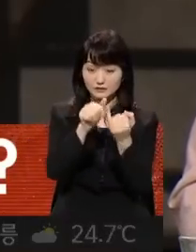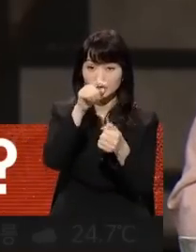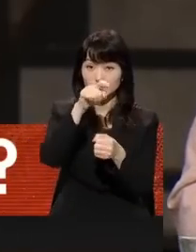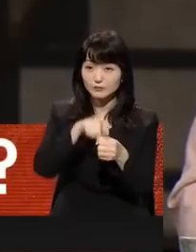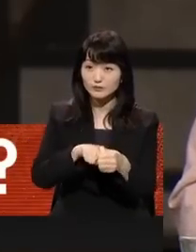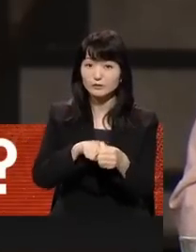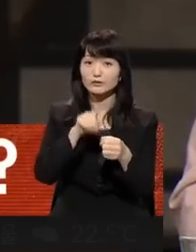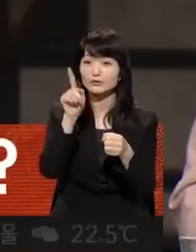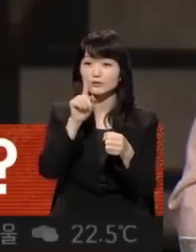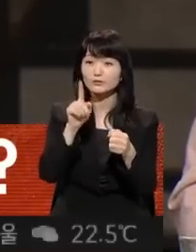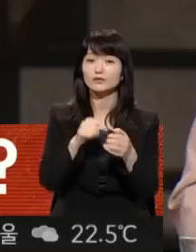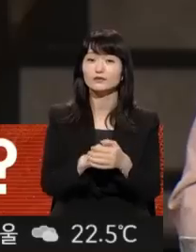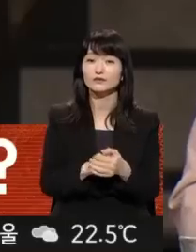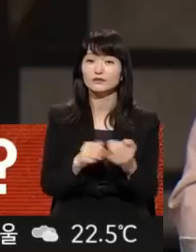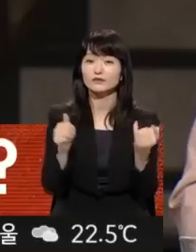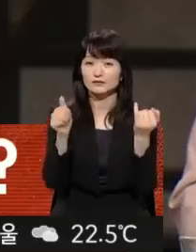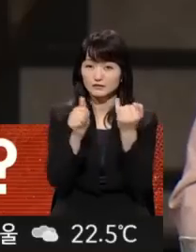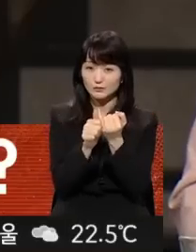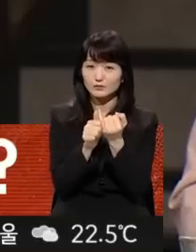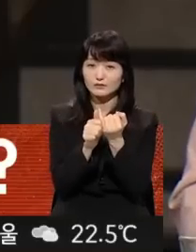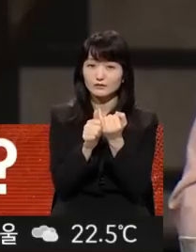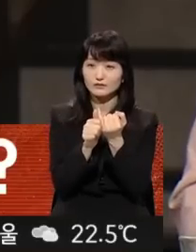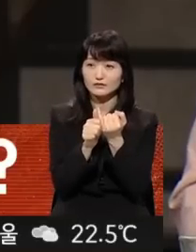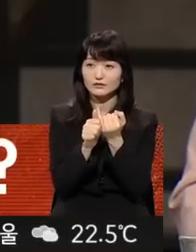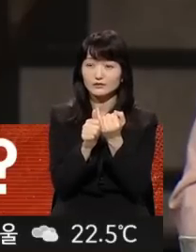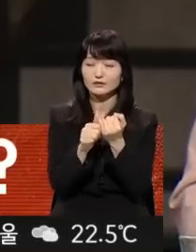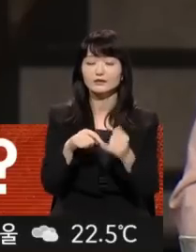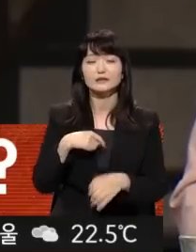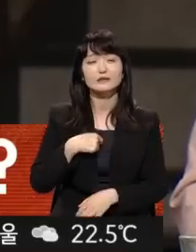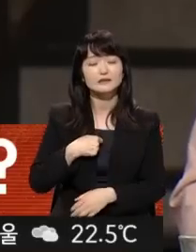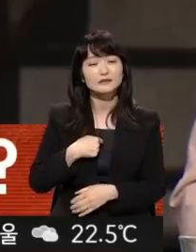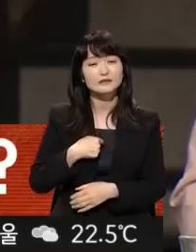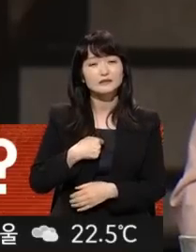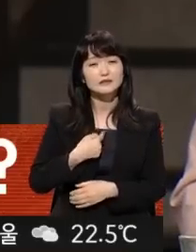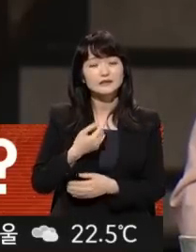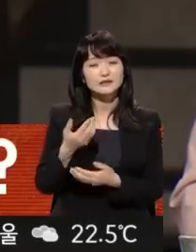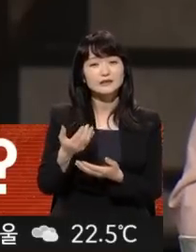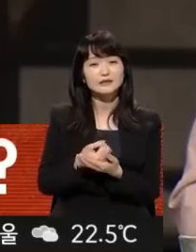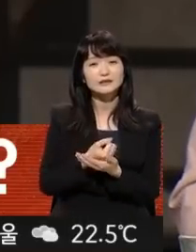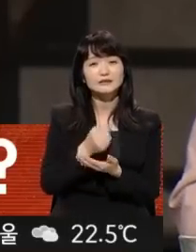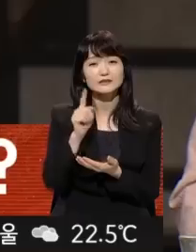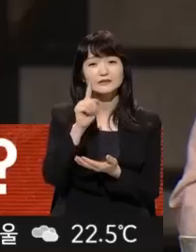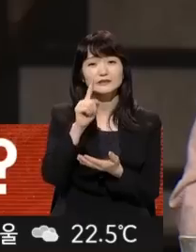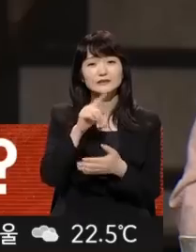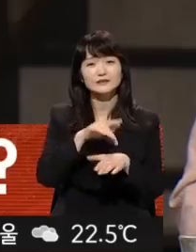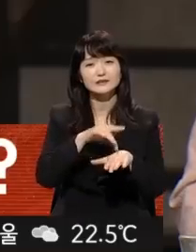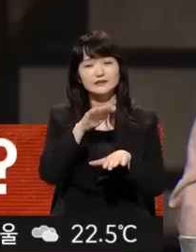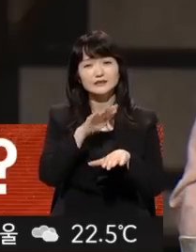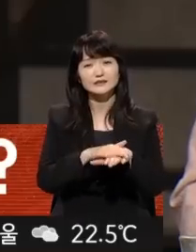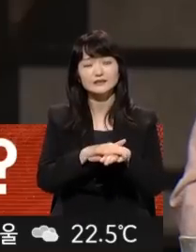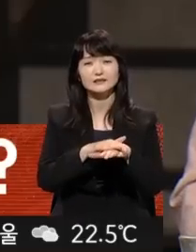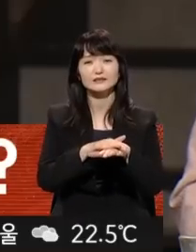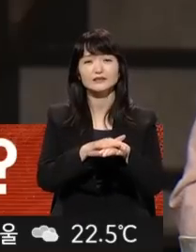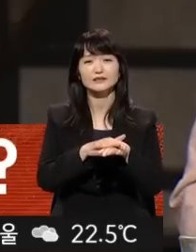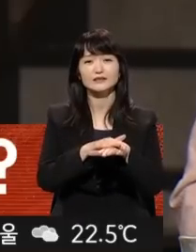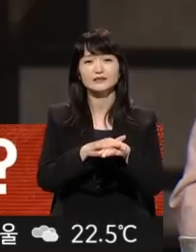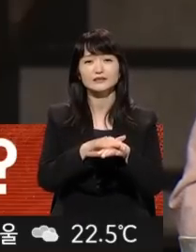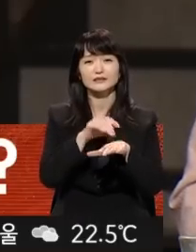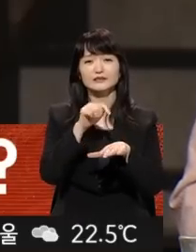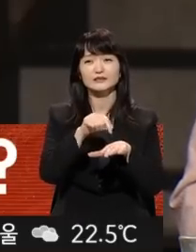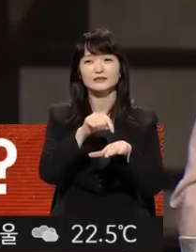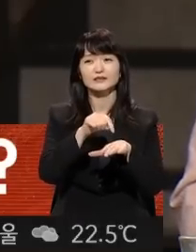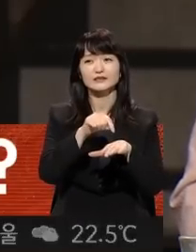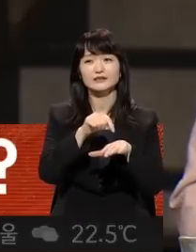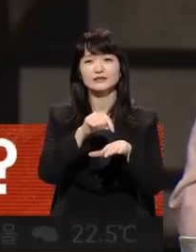목적이라고 하는 것이 뭐냐 일단 결혼을 하겠다라고 하면 자기가 가지고 있는 어떤 그 습성이라든가 어떤 습관 이런